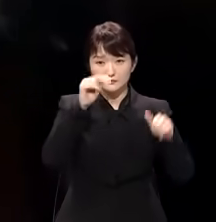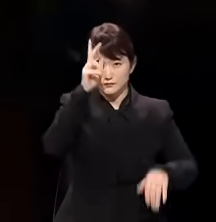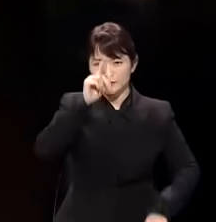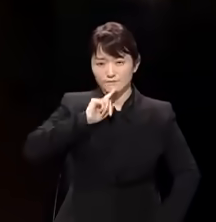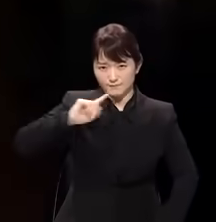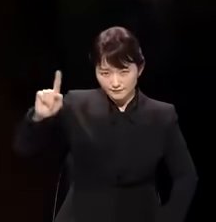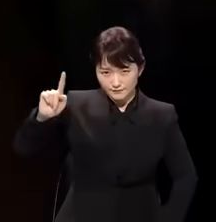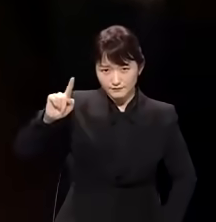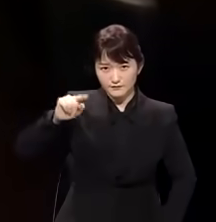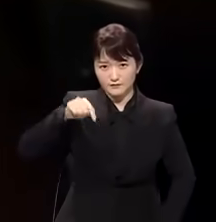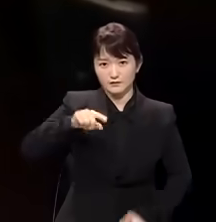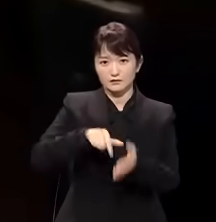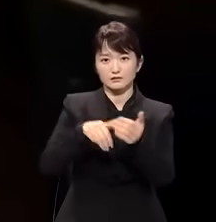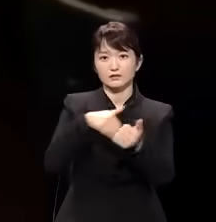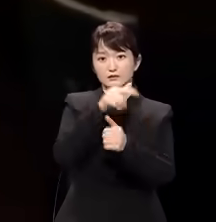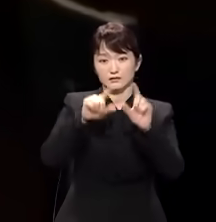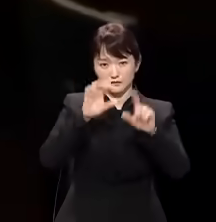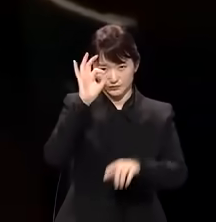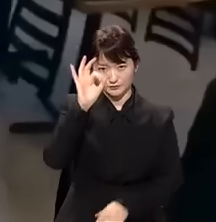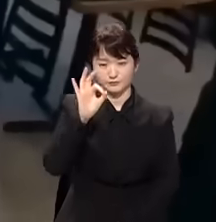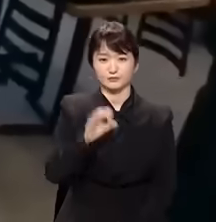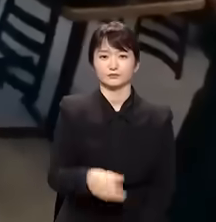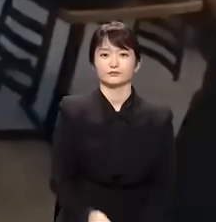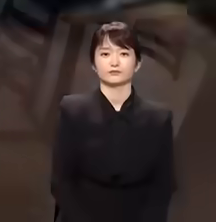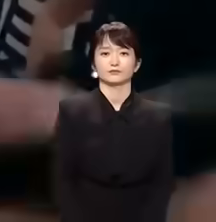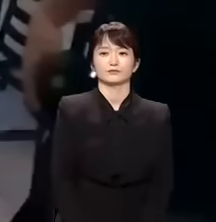신고했는데요 당시 상황 한번